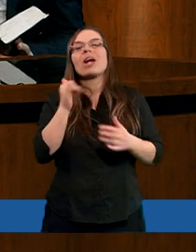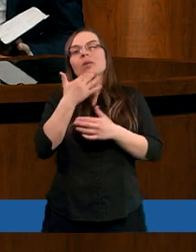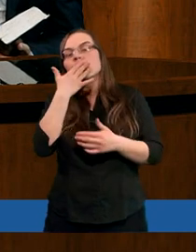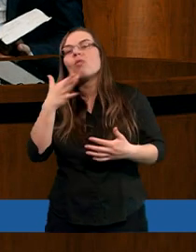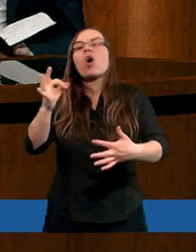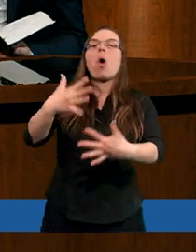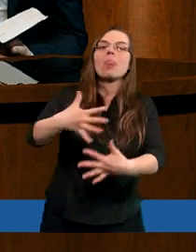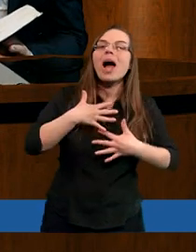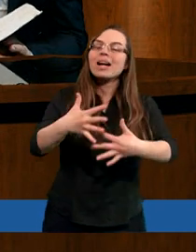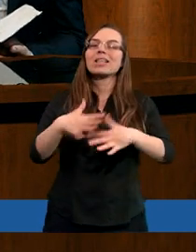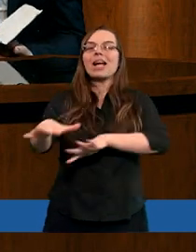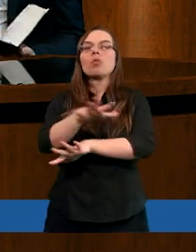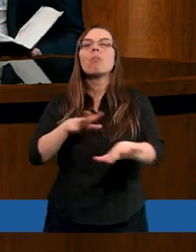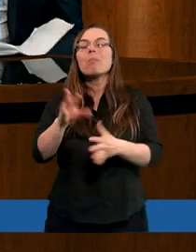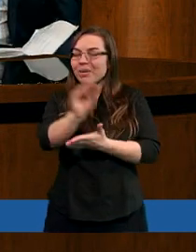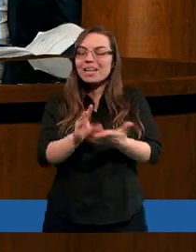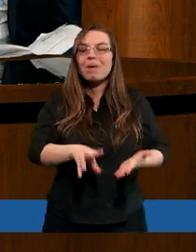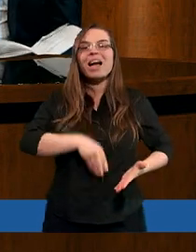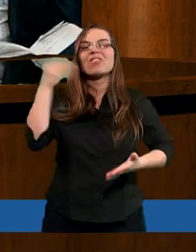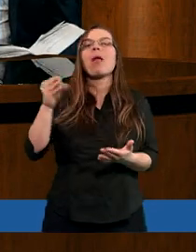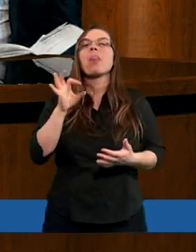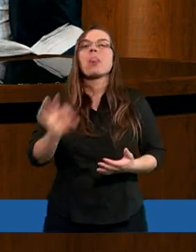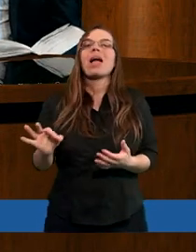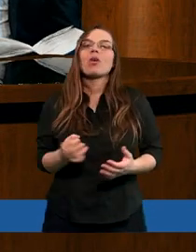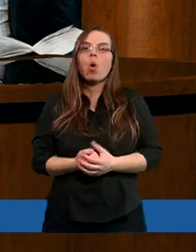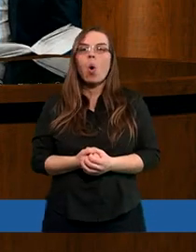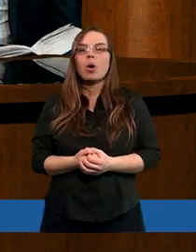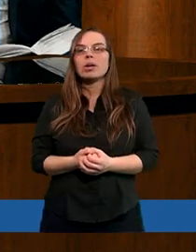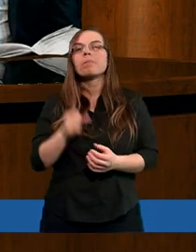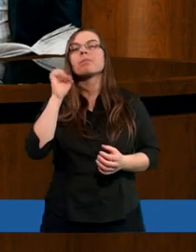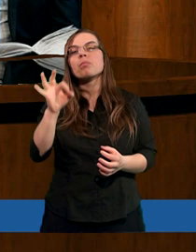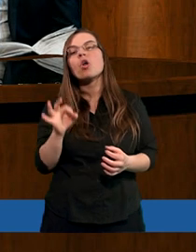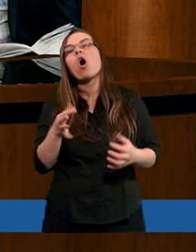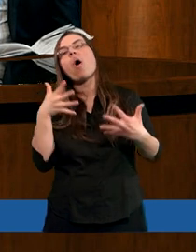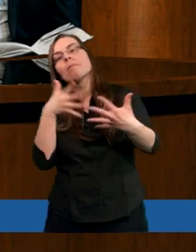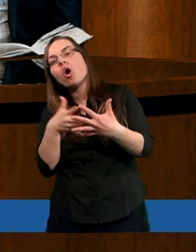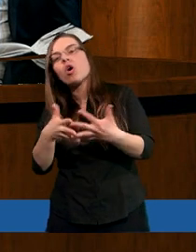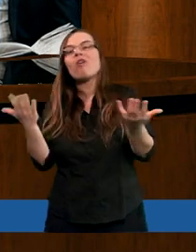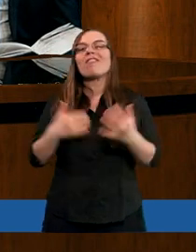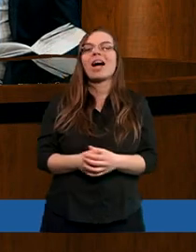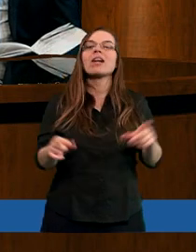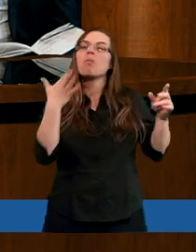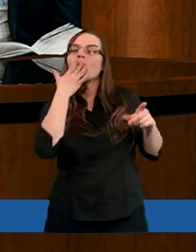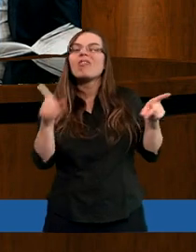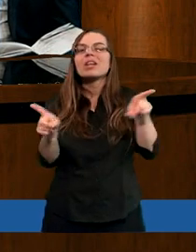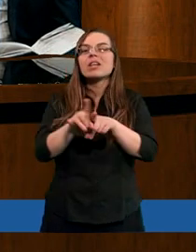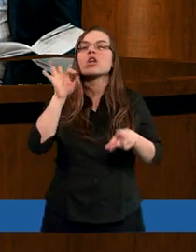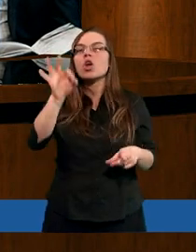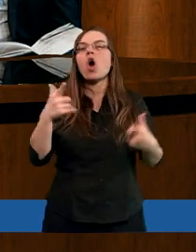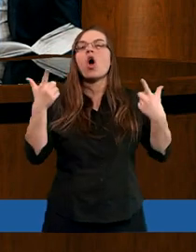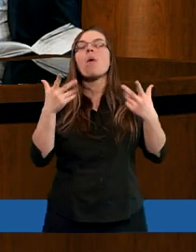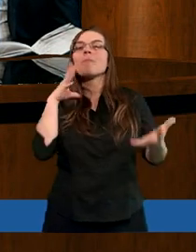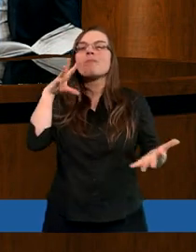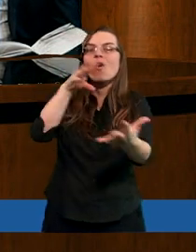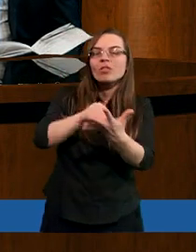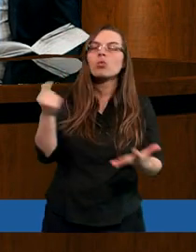natchnieniu Pisma Świętego, wartości proroków, ale mówi też o powtórnym